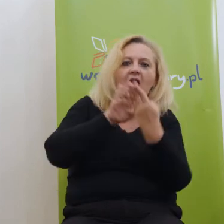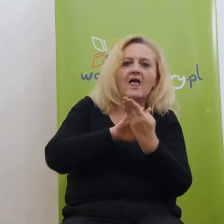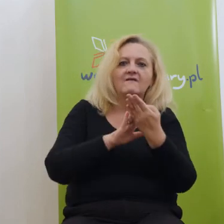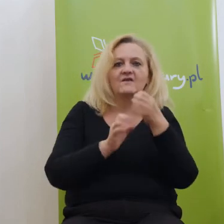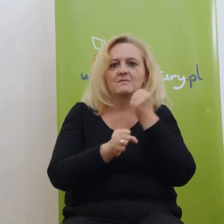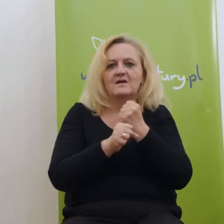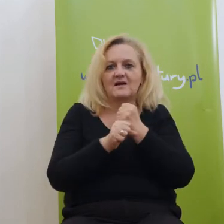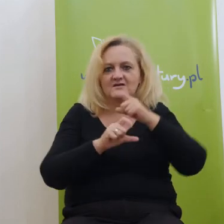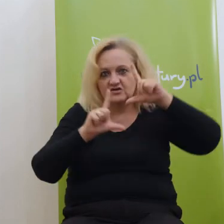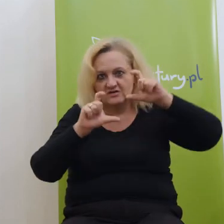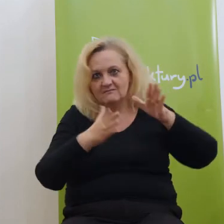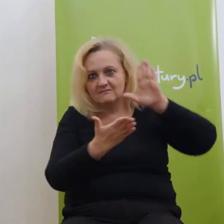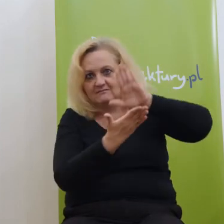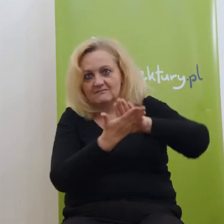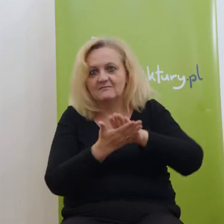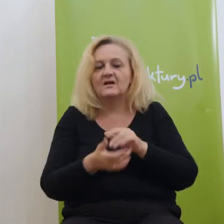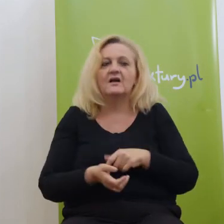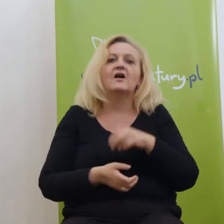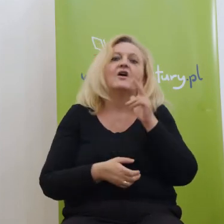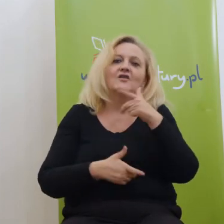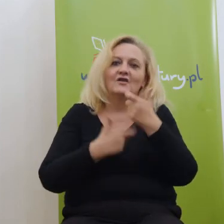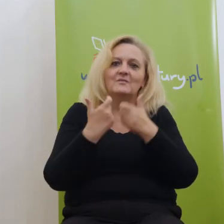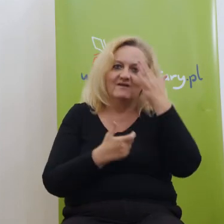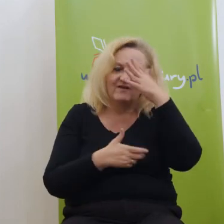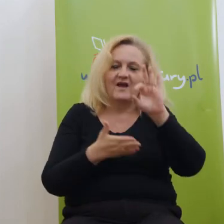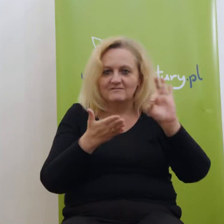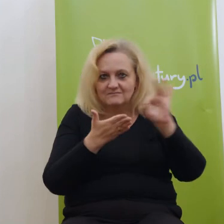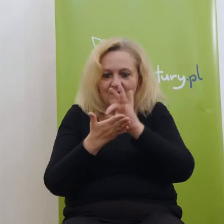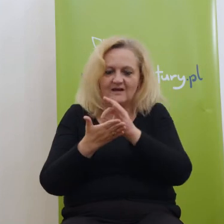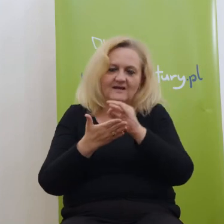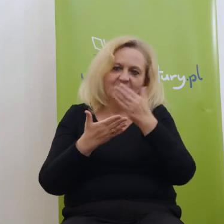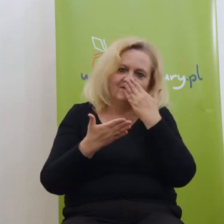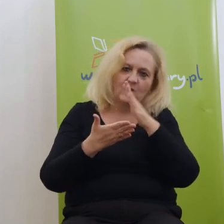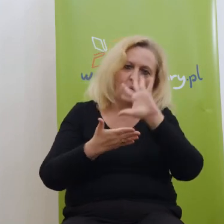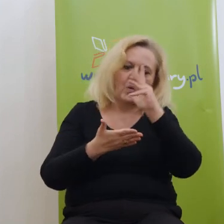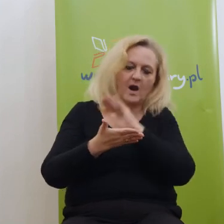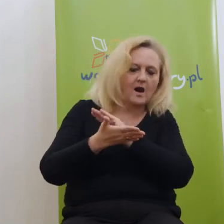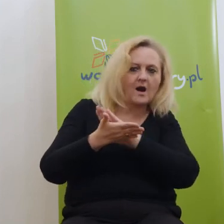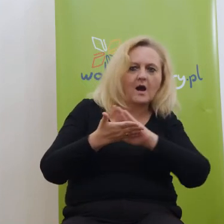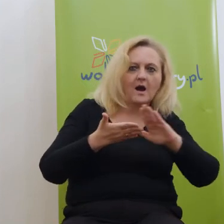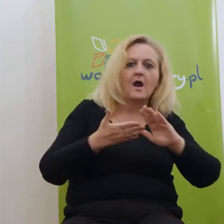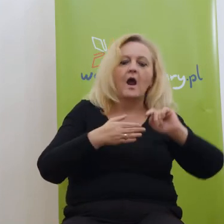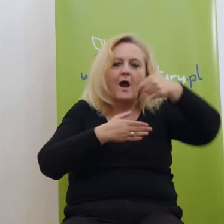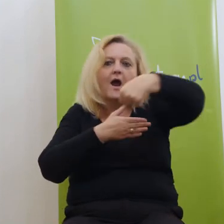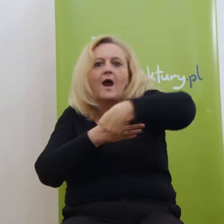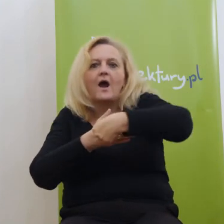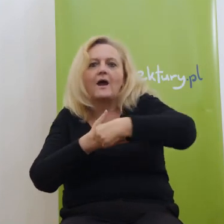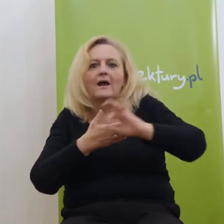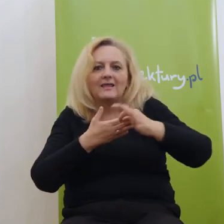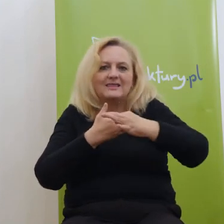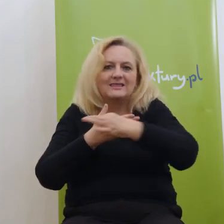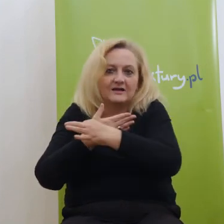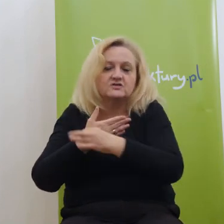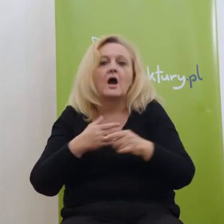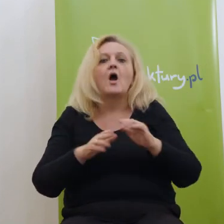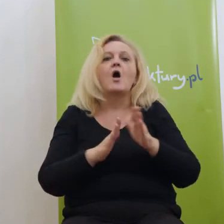lewej strony roboty. Jak ktoś z Państwa kiedyś haftował albo robił coś, no to wie, że ten haft z jednej strony jest taki ładniutki, właśnie równiutki, a z drugiej strony są te nitki. Zresztą